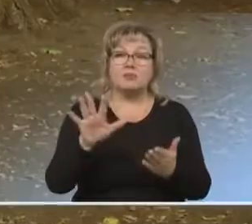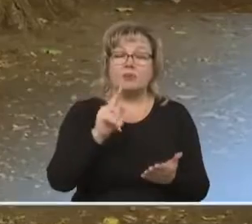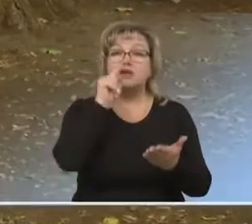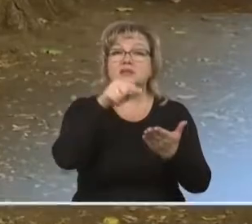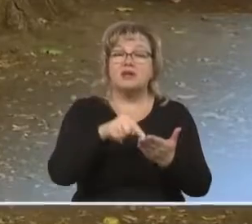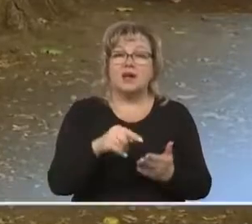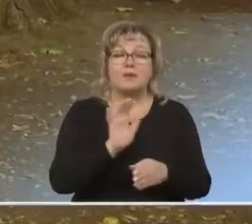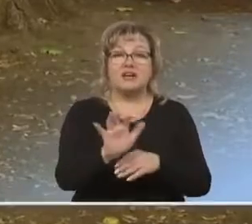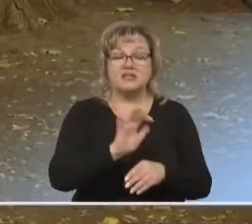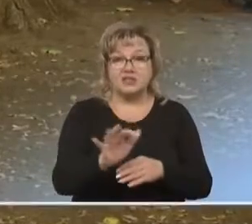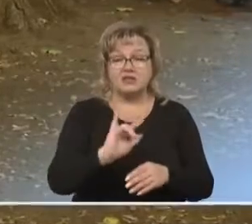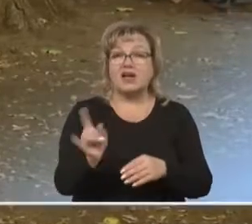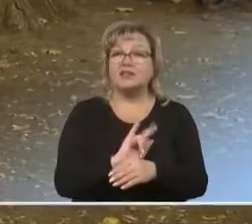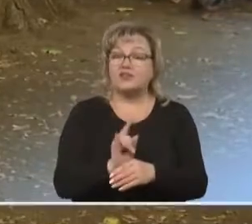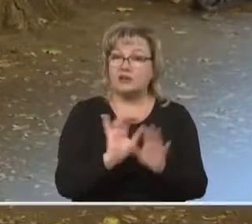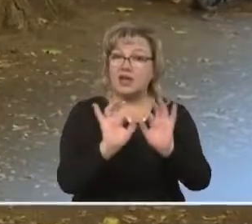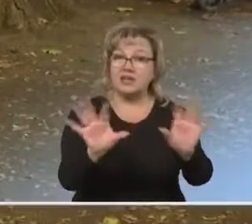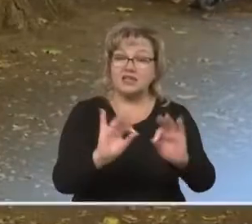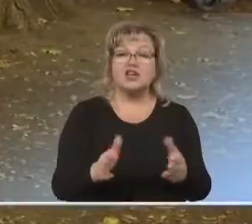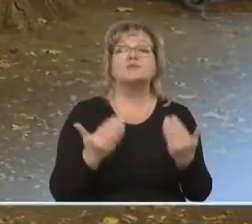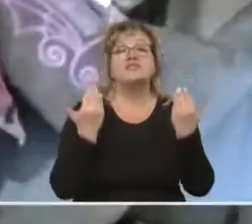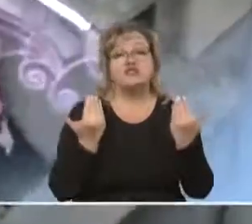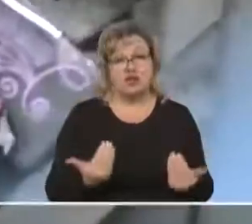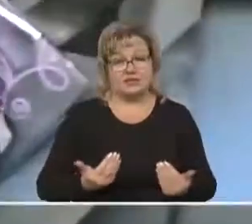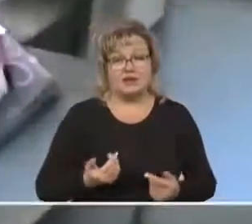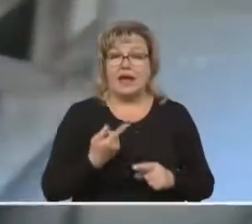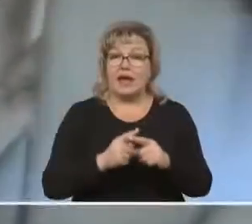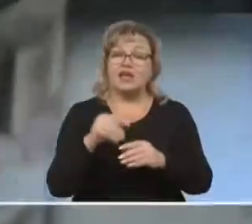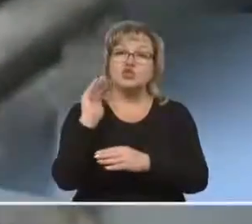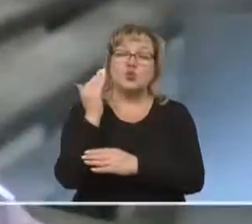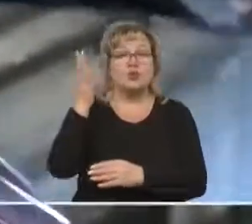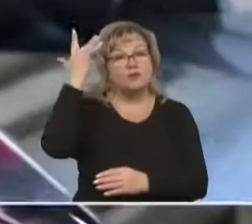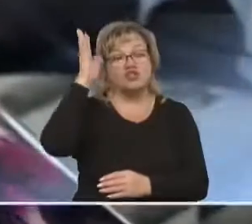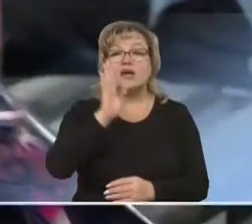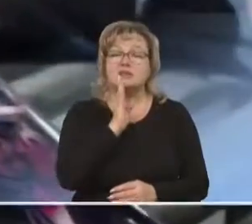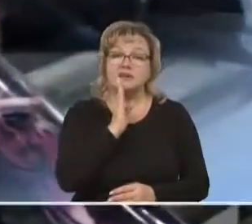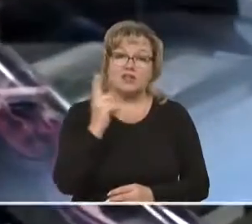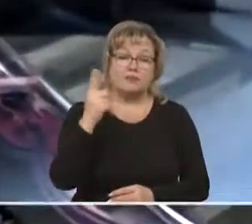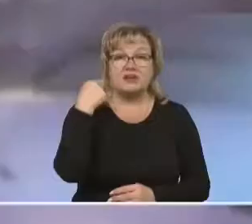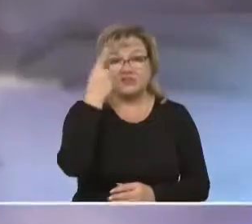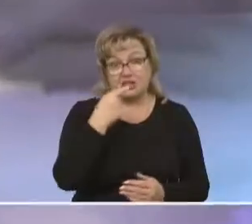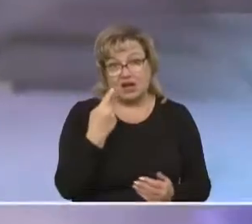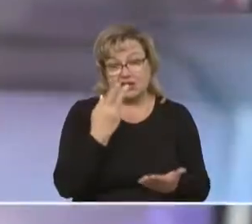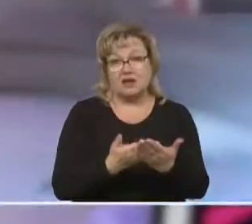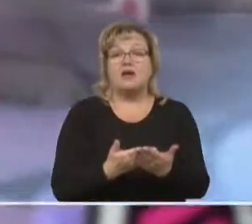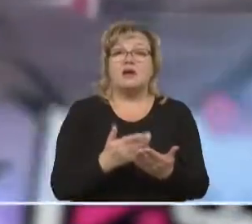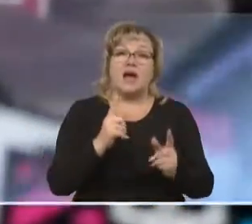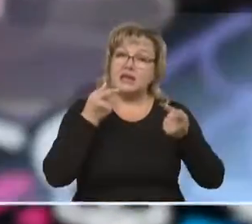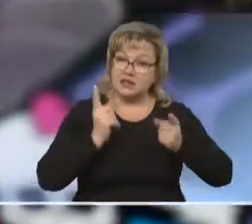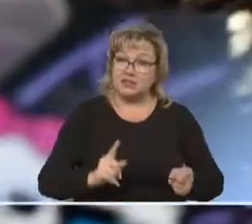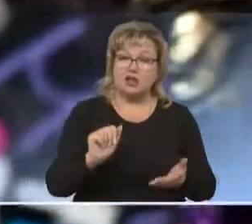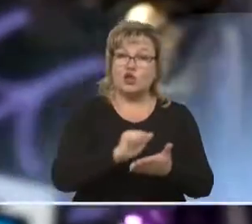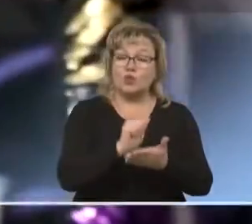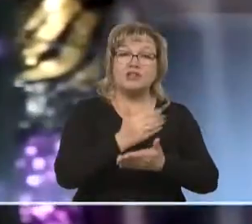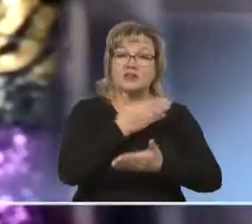удочку производителей контрафакта, расскажем прямо сейчас. Эти куклы – мечта девочек. На первый взгляд – оригинал. Но документов